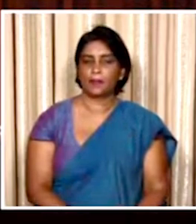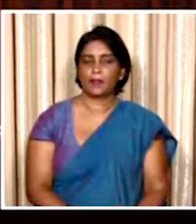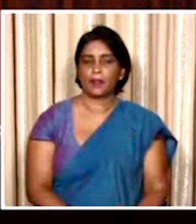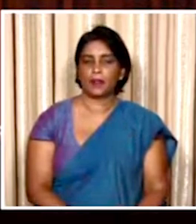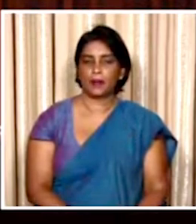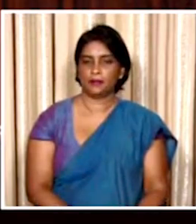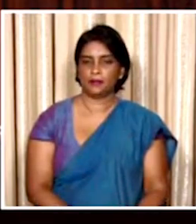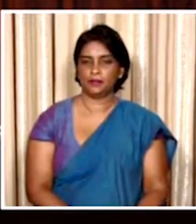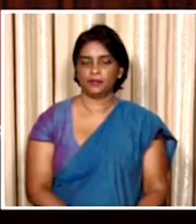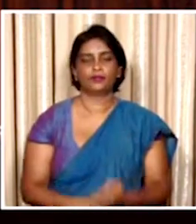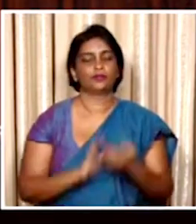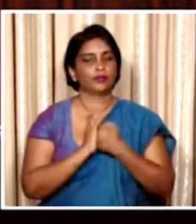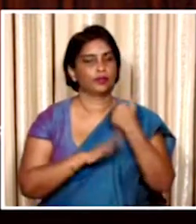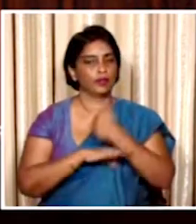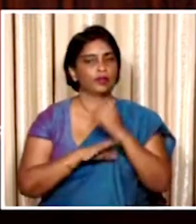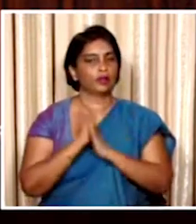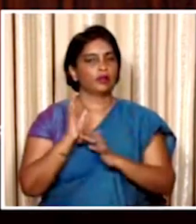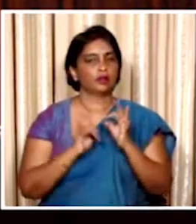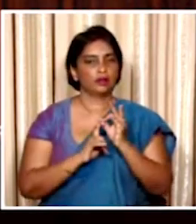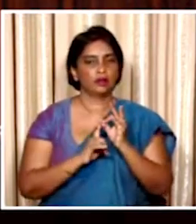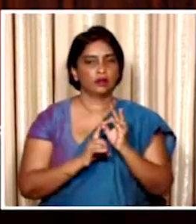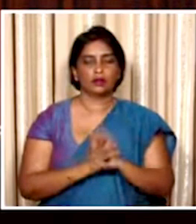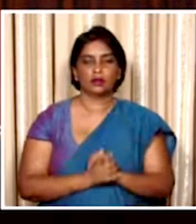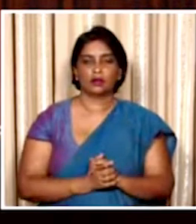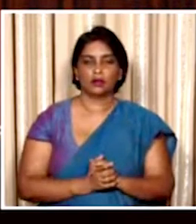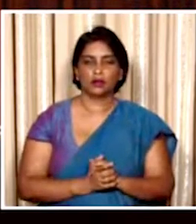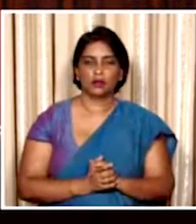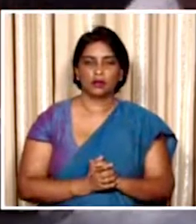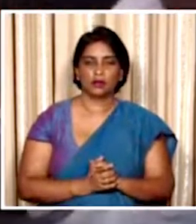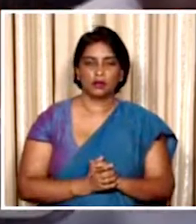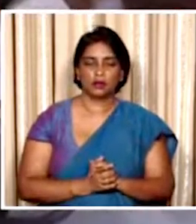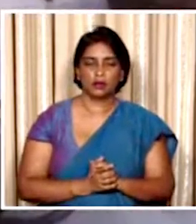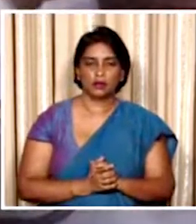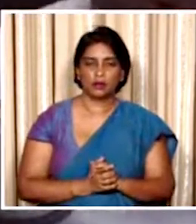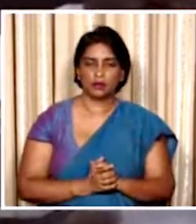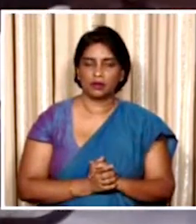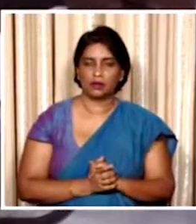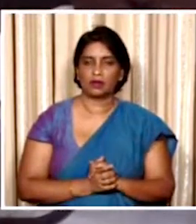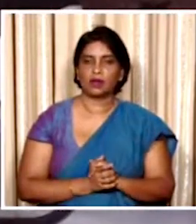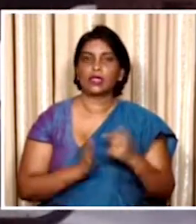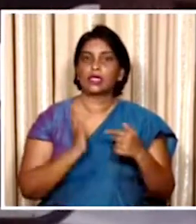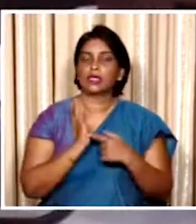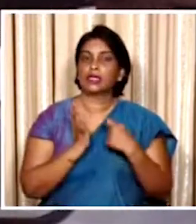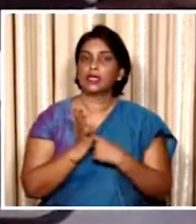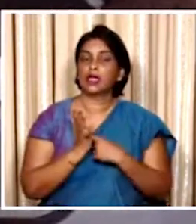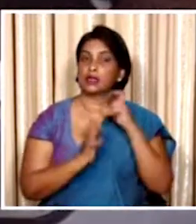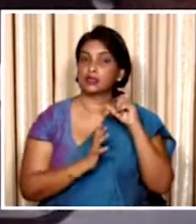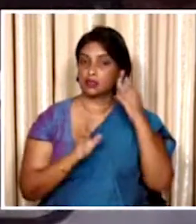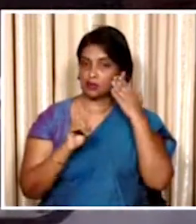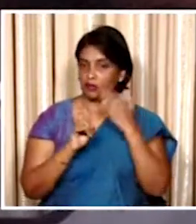ගරු මුලස්නාරුඩ පන්තිත්තුමනි, අද තාක්ෂණ ටීආර්සී එක සම්බන්ධයෙන් මතුවෙලා